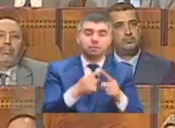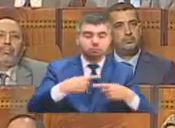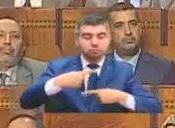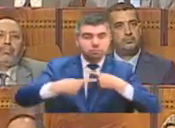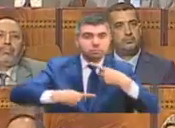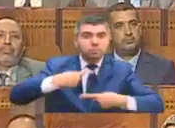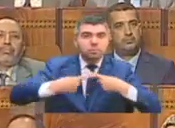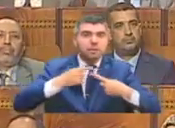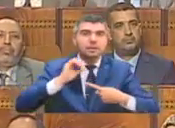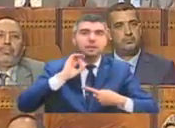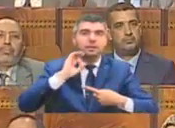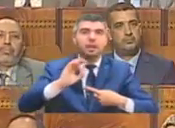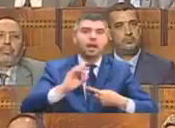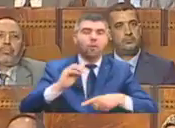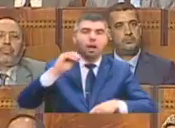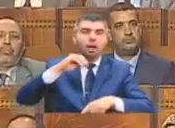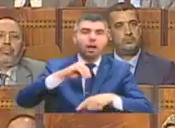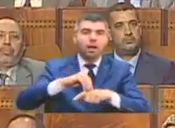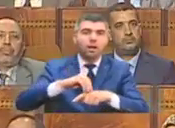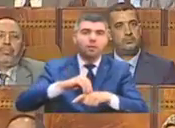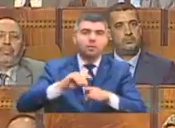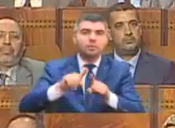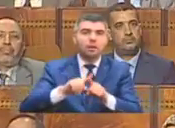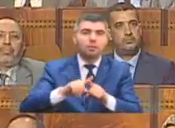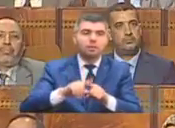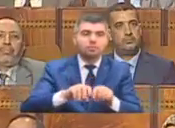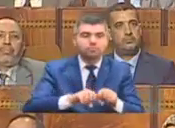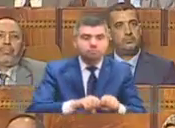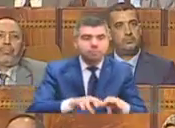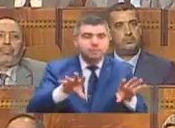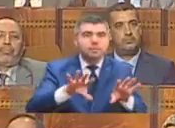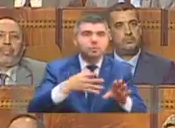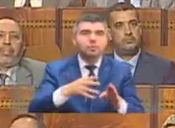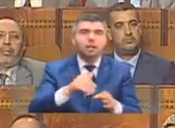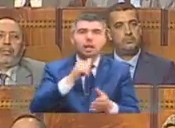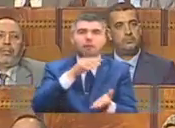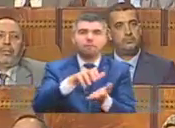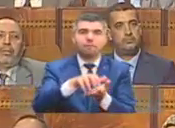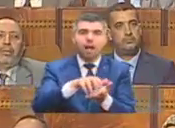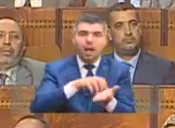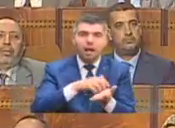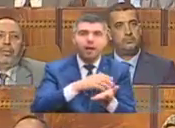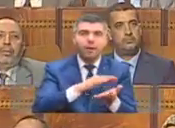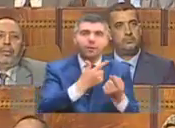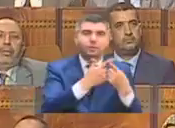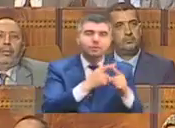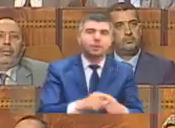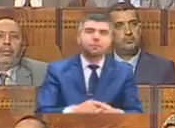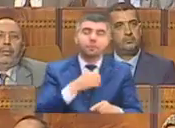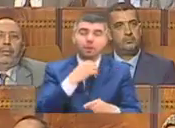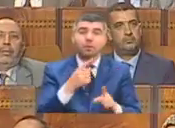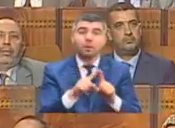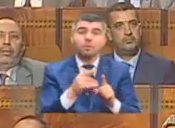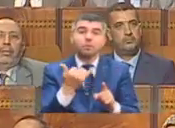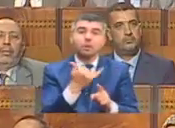بجودة عالية للاستفادة منها. نود أن نشير الفوارق الكبيرة بين الوسط الحضري والوسط القروي في